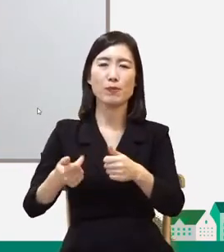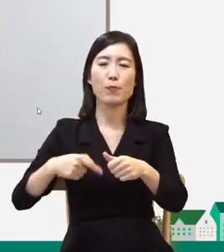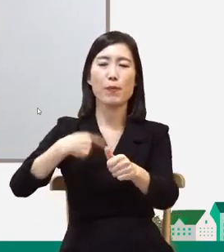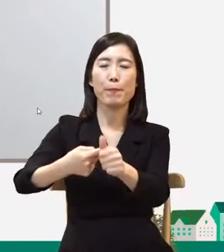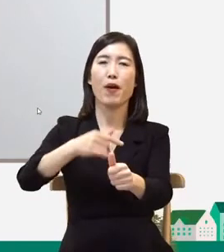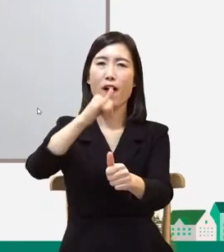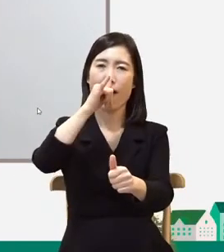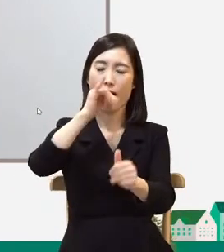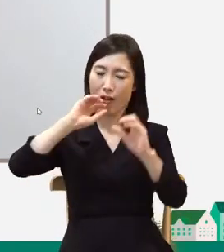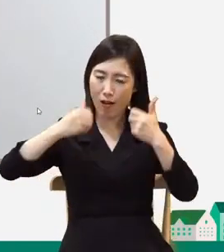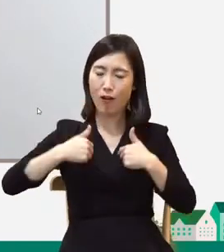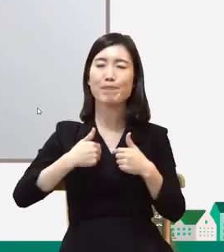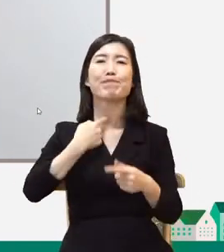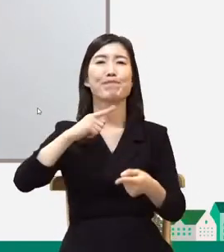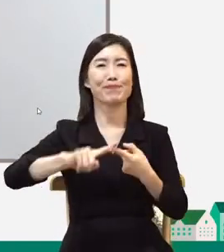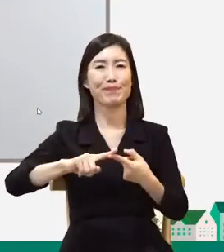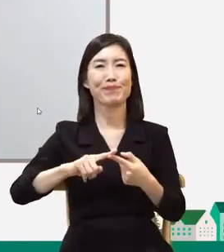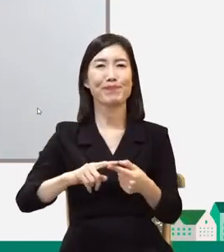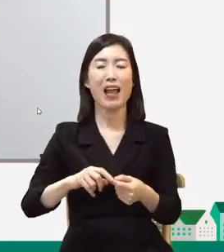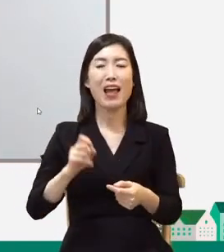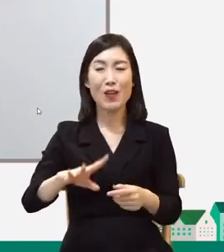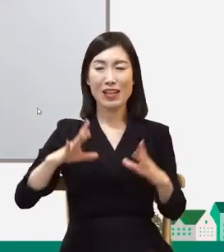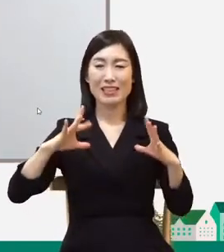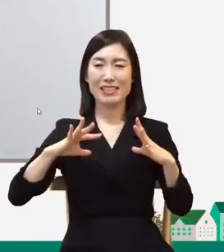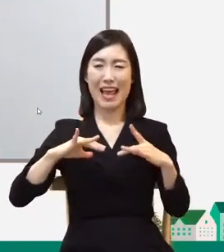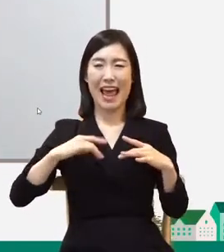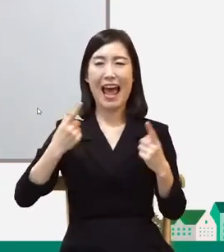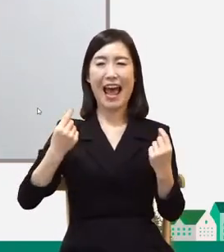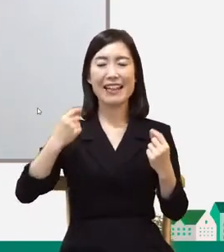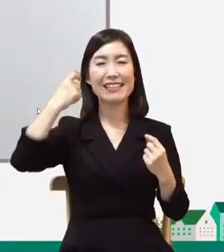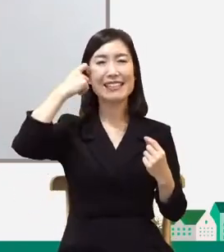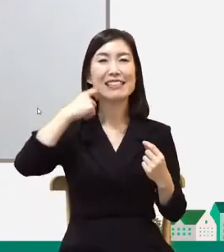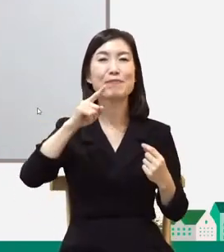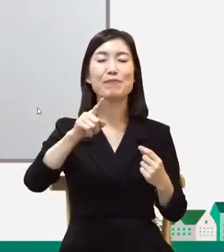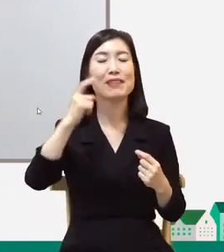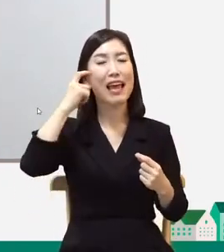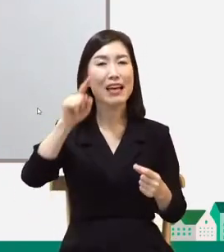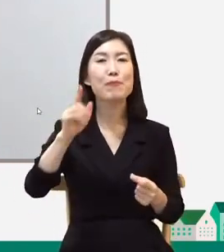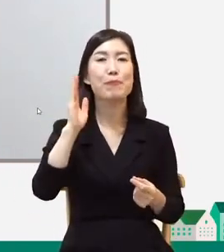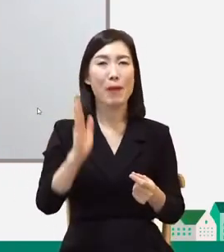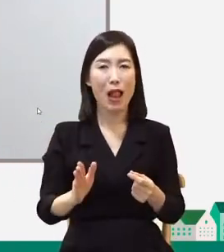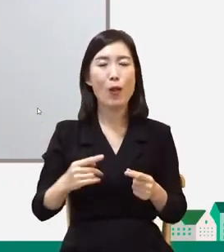근데 이제 그런 자랑스러움 말고 그러면은 그